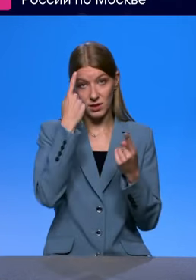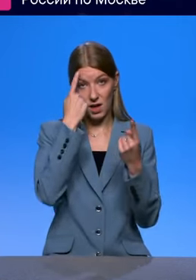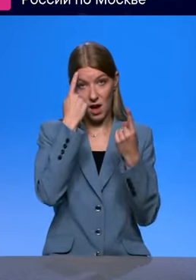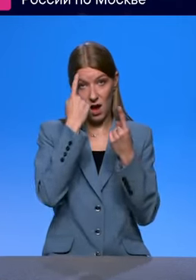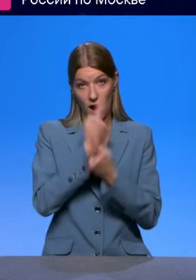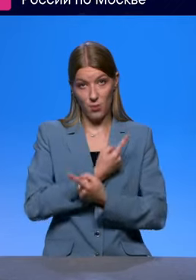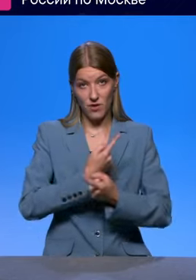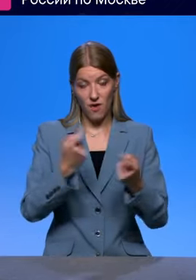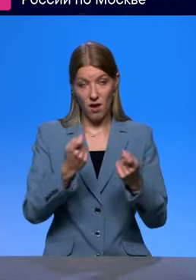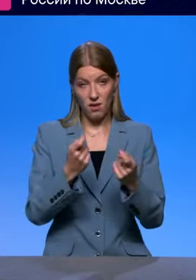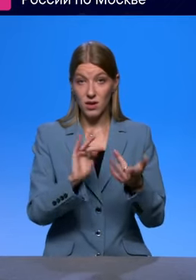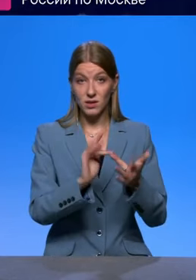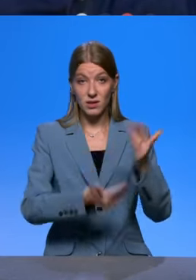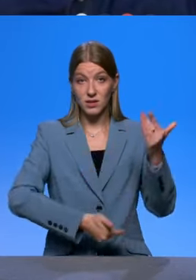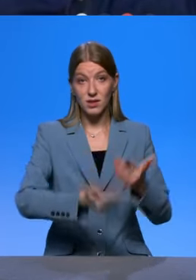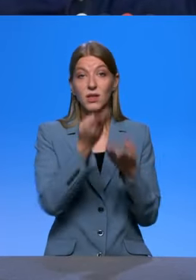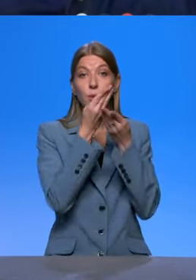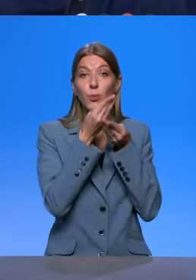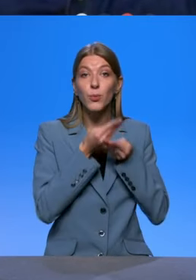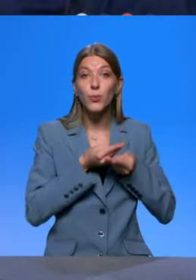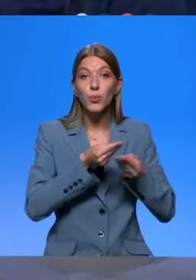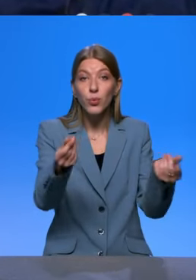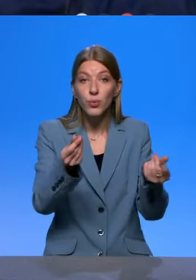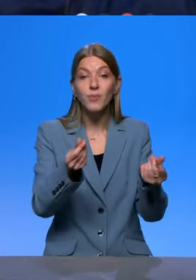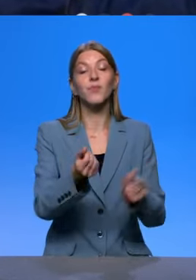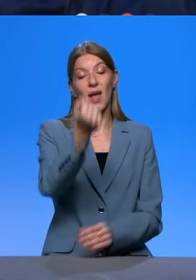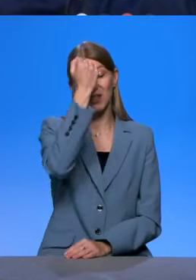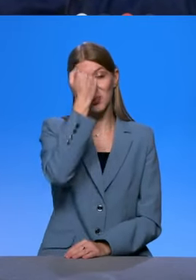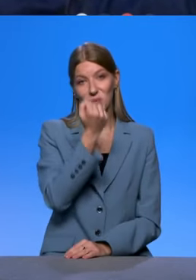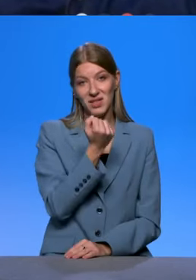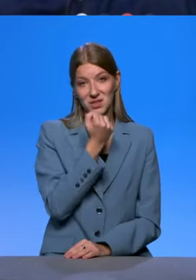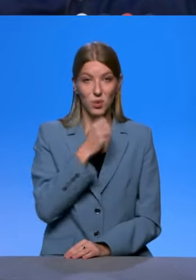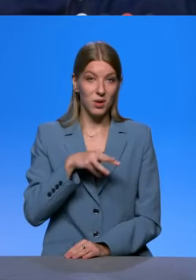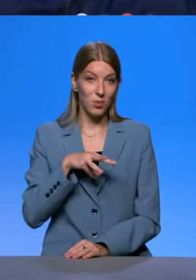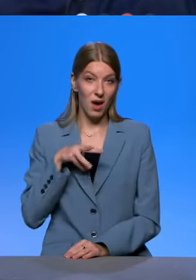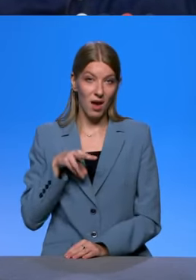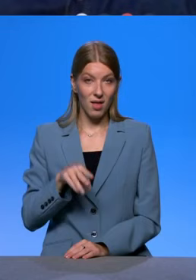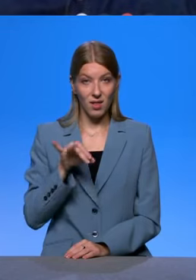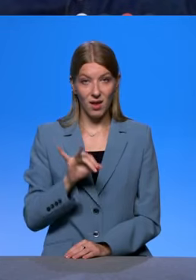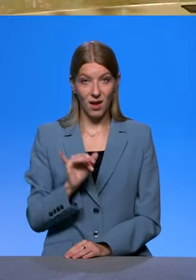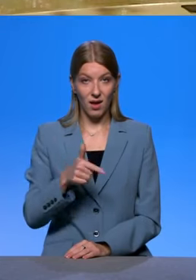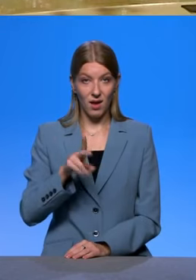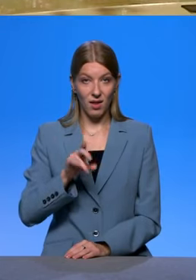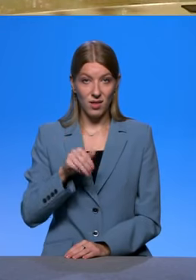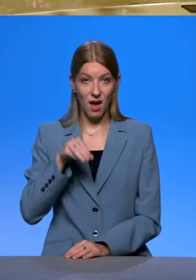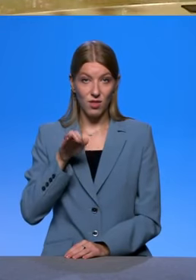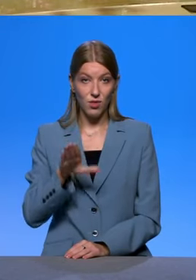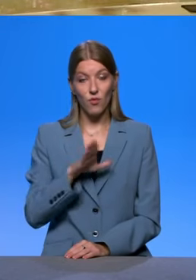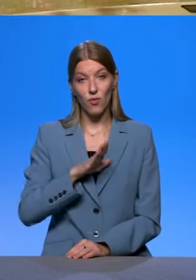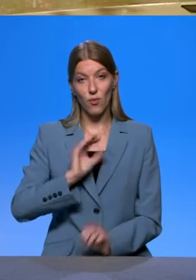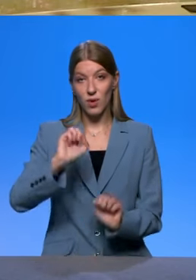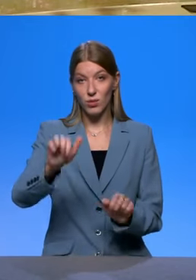потому что они будут абсолютно бесполезны. Спасибо. Спасибо. Михаил Игнатов, бывший оперативный сотрудник РУОП МВД России по Москве, был у нас на